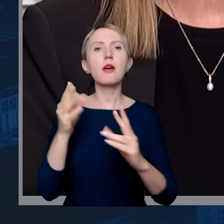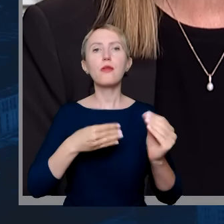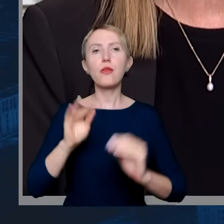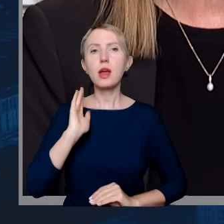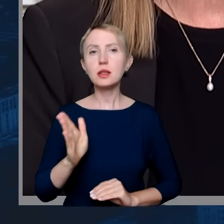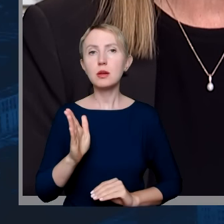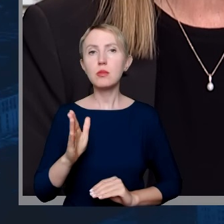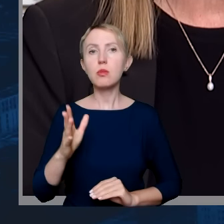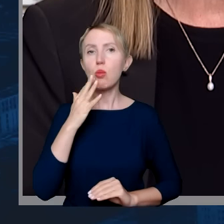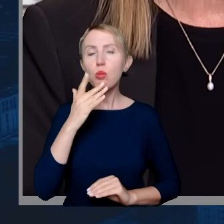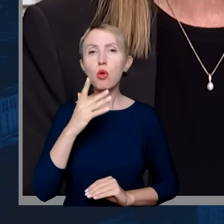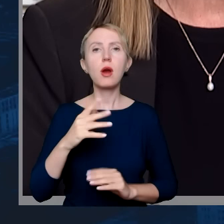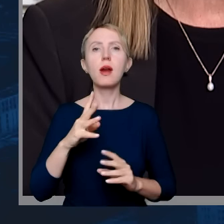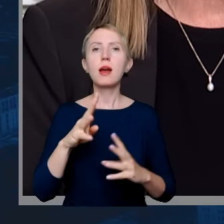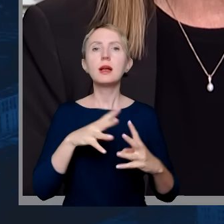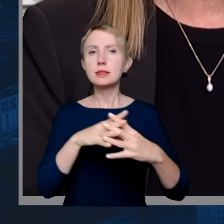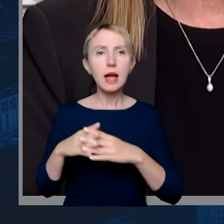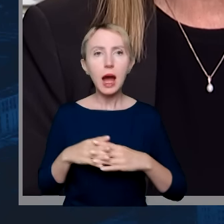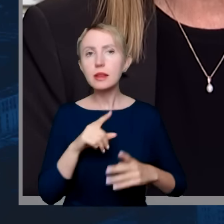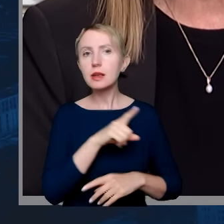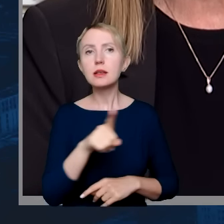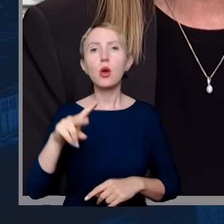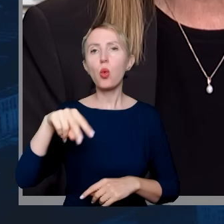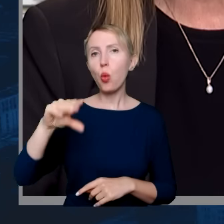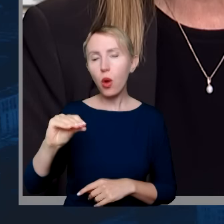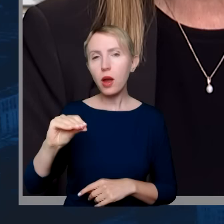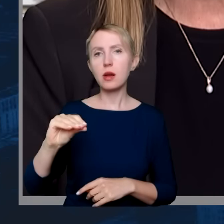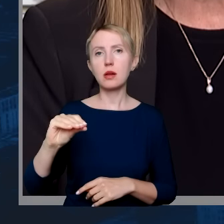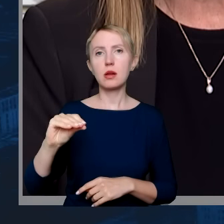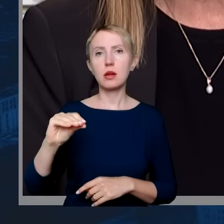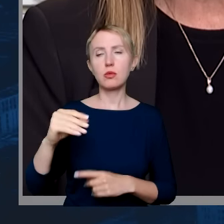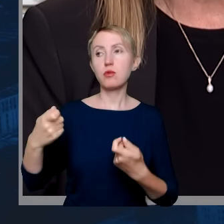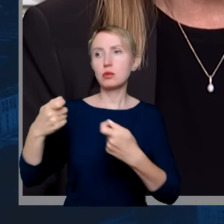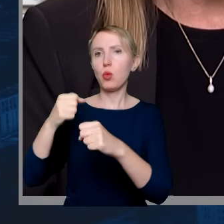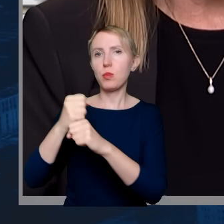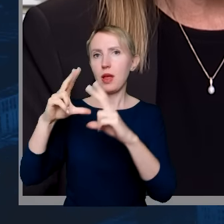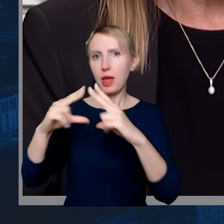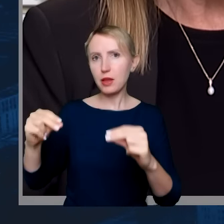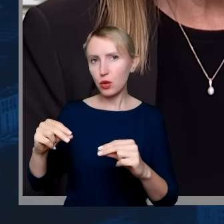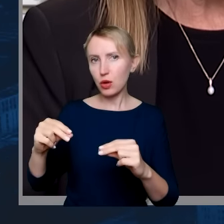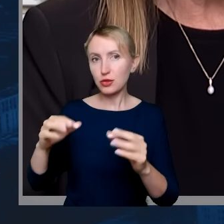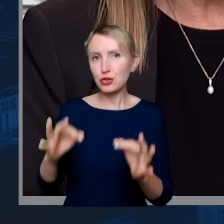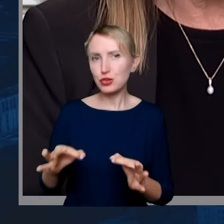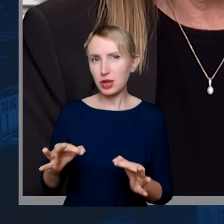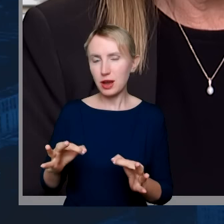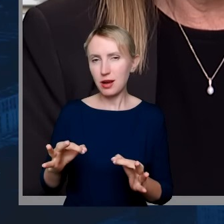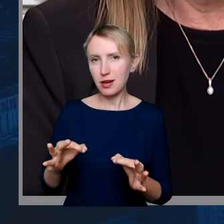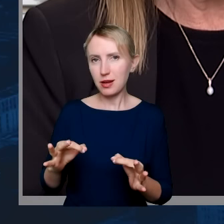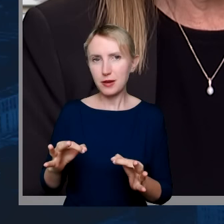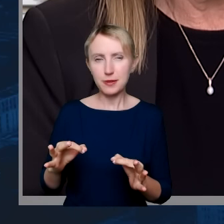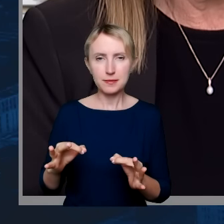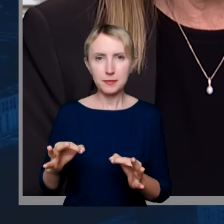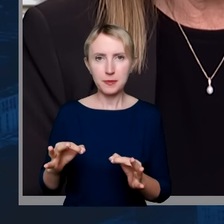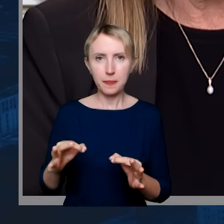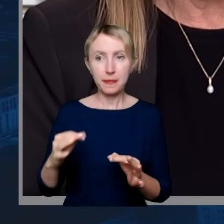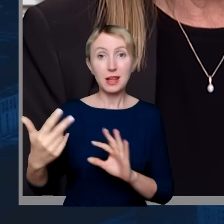mówią Stany Zjednoczone, mówi Unia Europejska, mówią nasi partnerzy w NATO. Dzisiaj, panie senatorze, już 3 lata